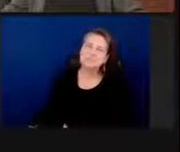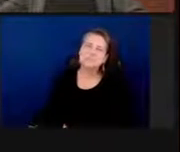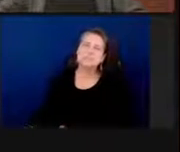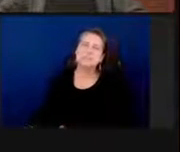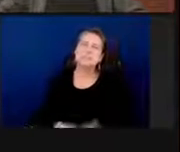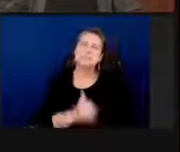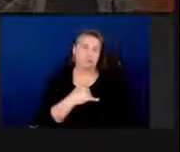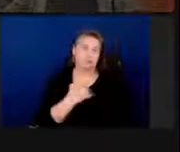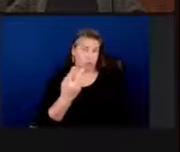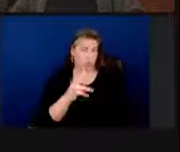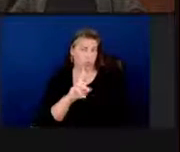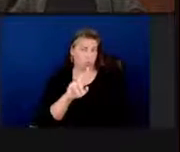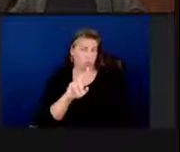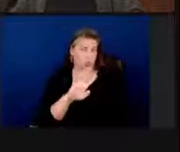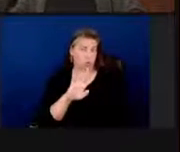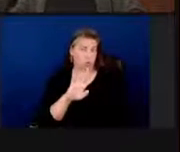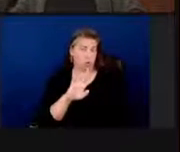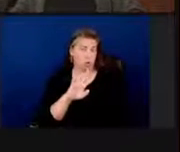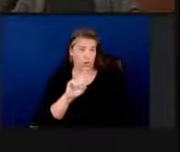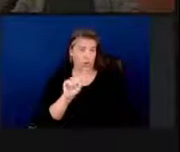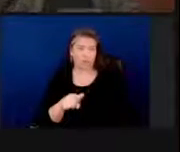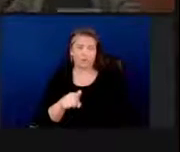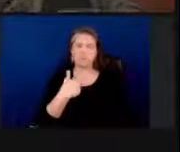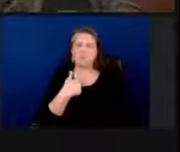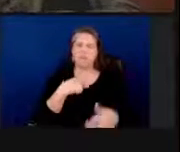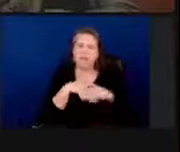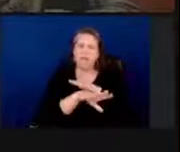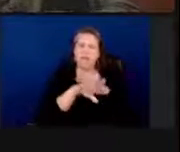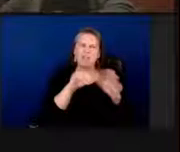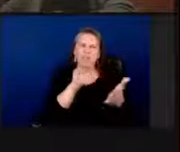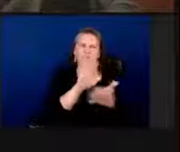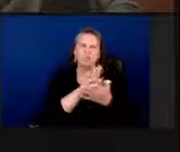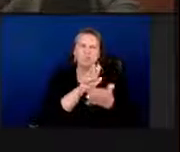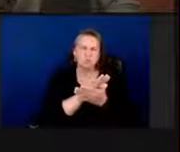بعض الأسئلة، أحدها